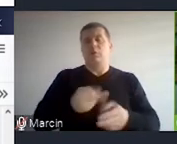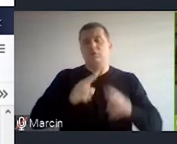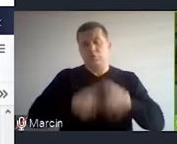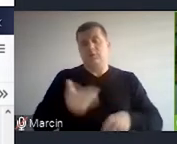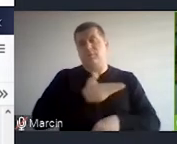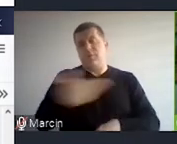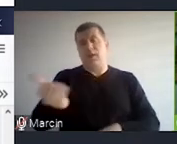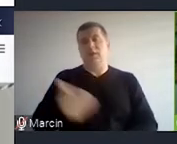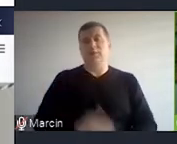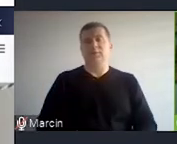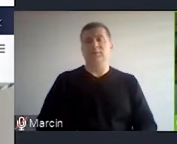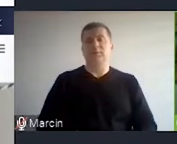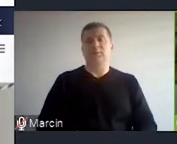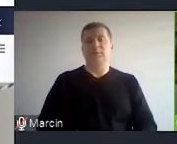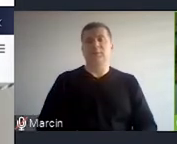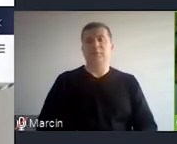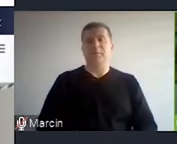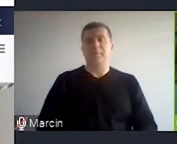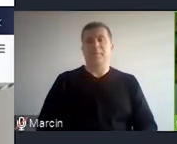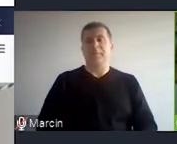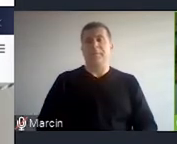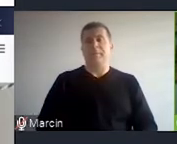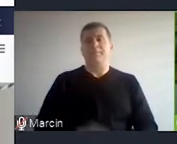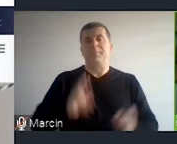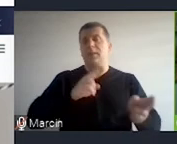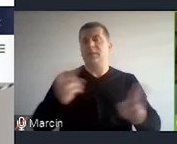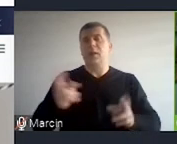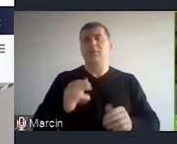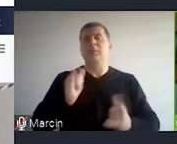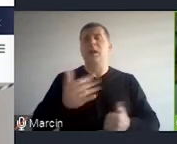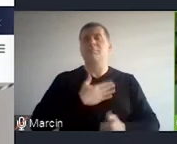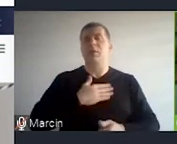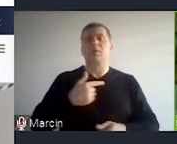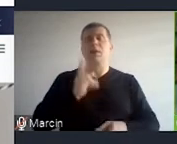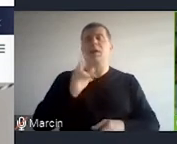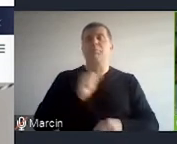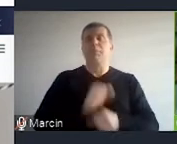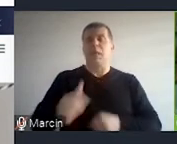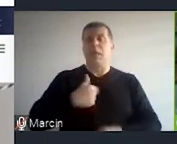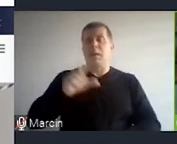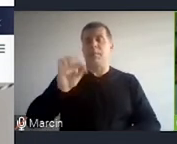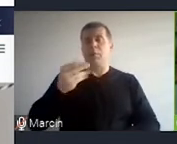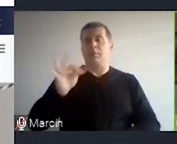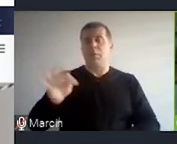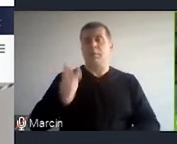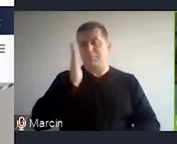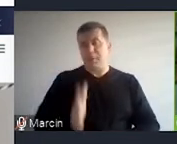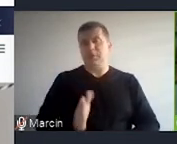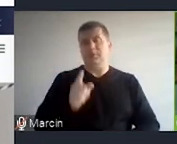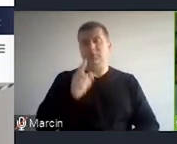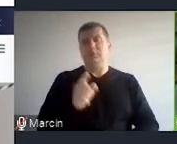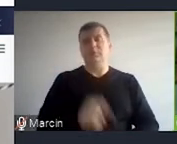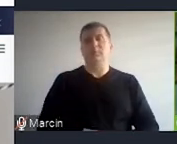was. I teraz zależnie od tego, jakim rodzajem podmiotu jesteście, będziecie